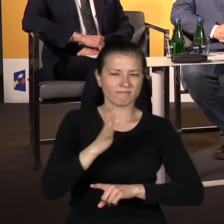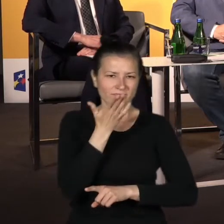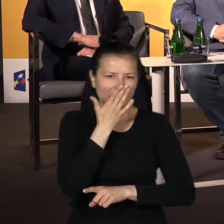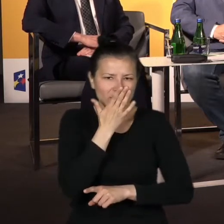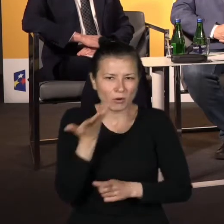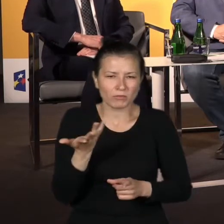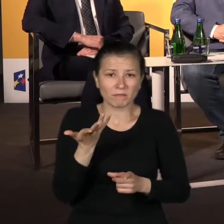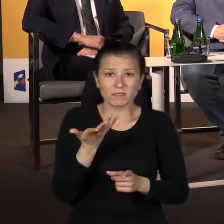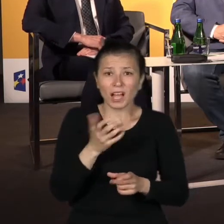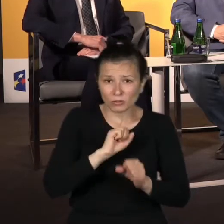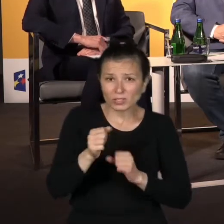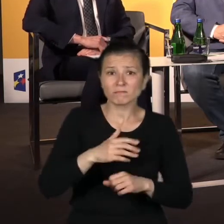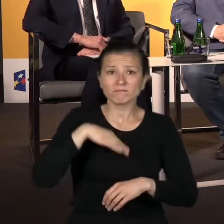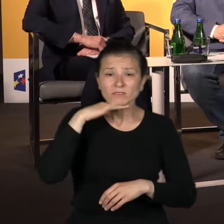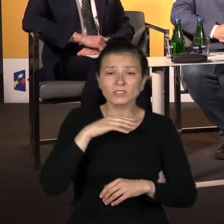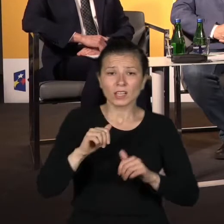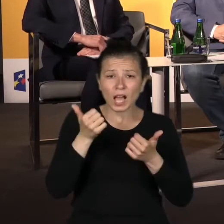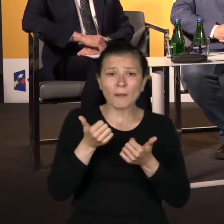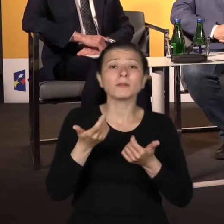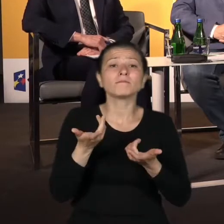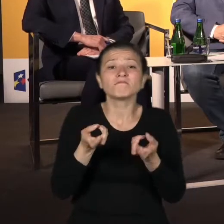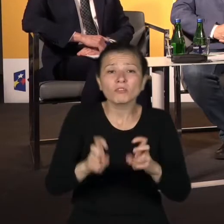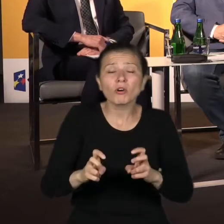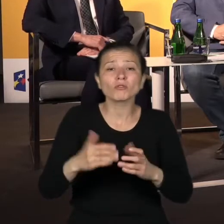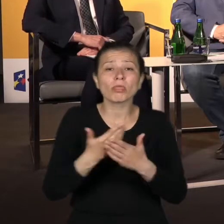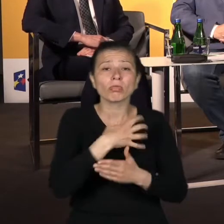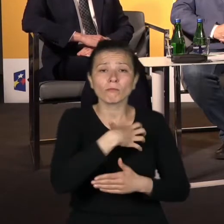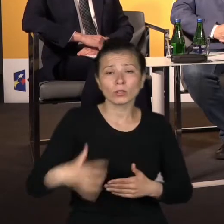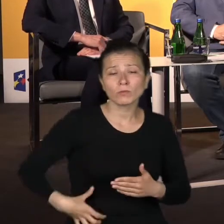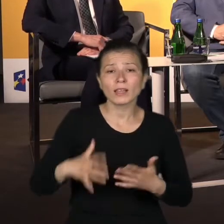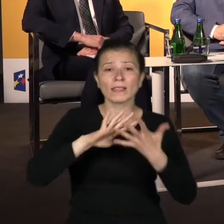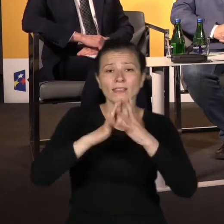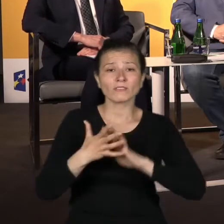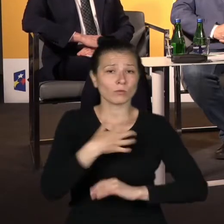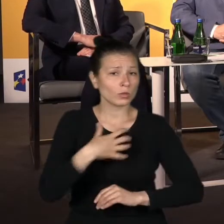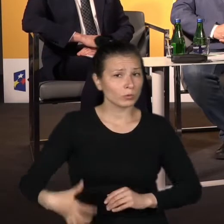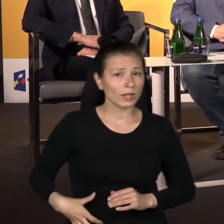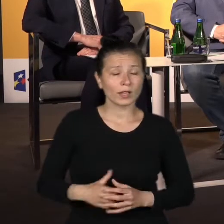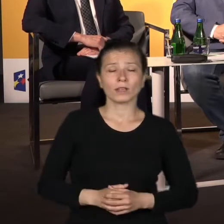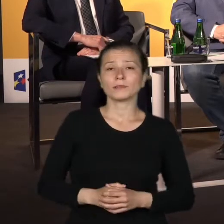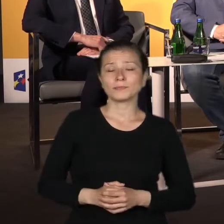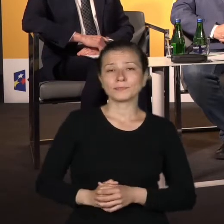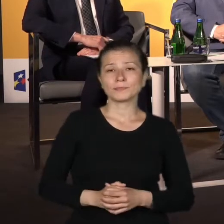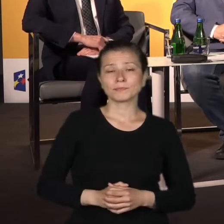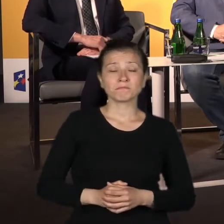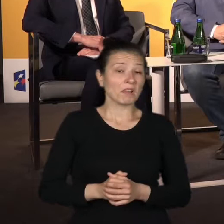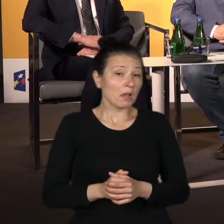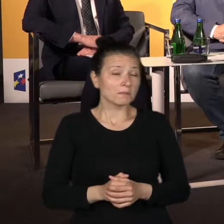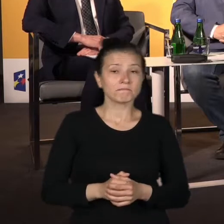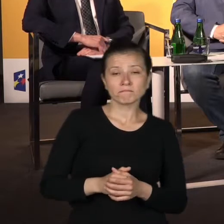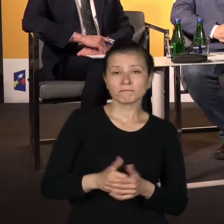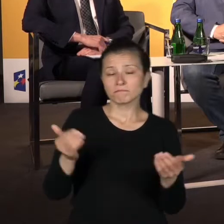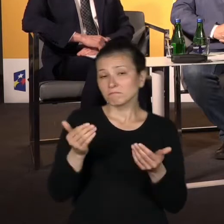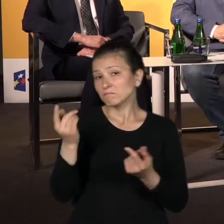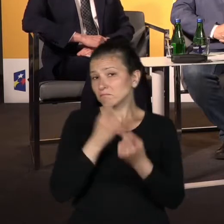dla budowy, dla przebudowy gospodarki, dla transformacji gospodarki? Czy też możemy